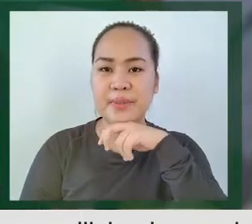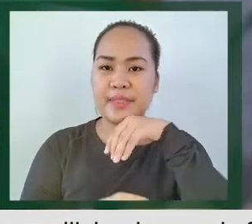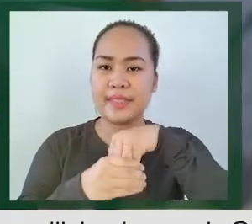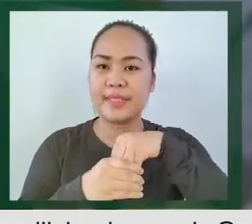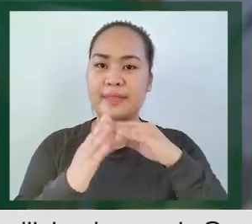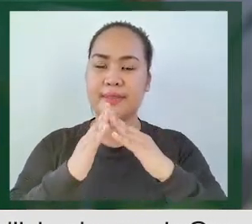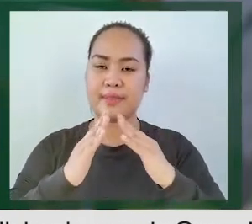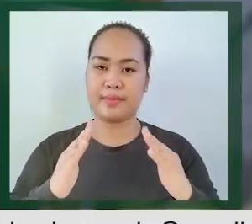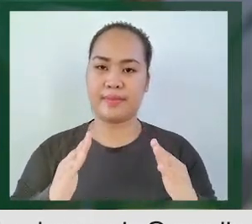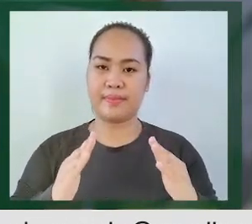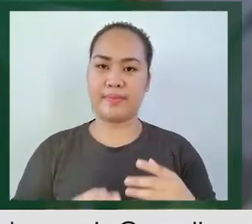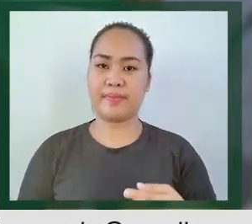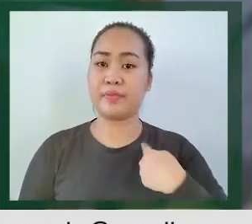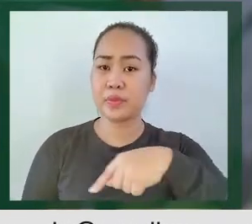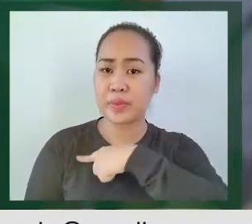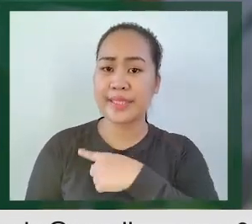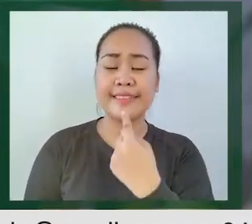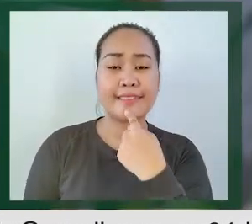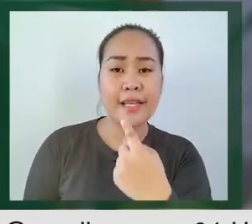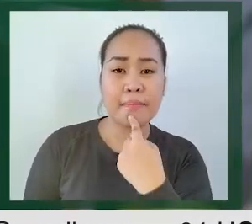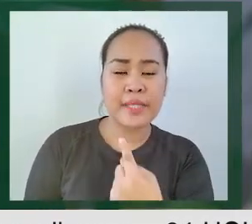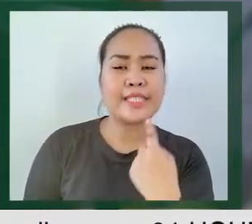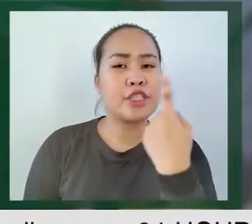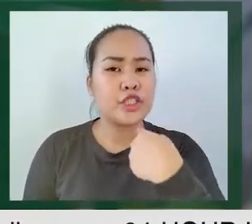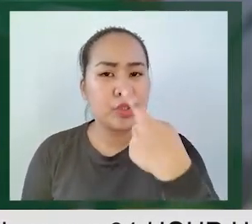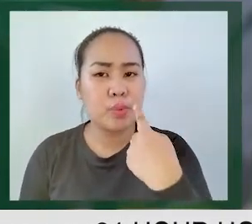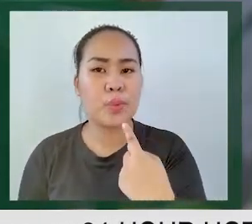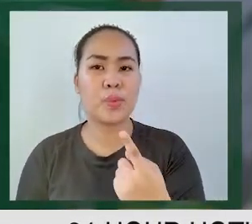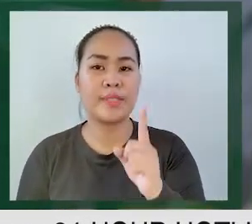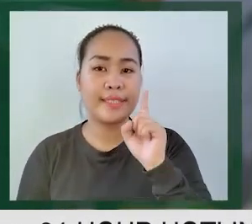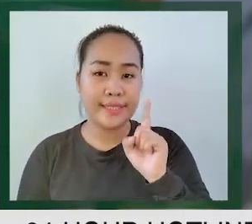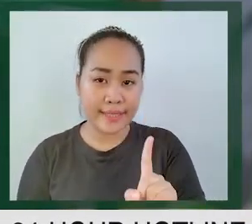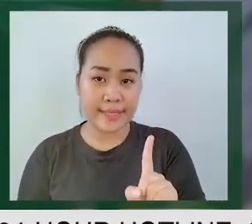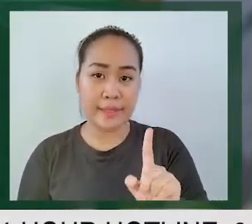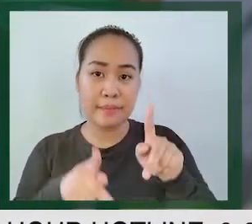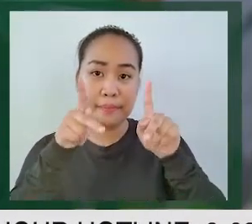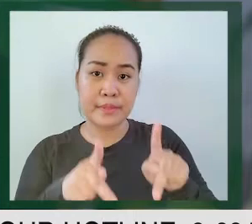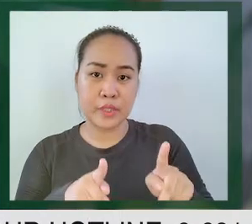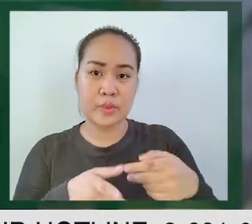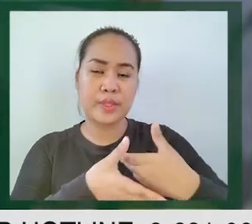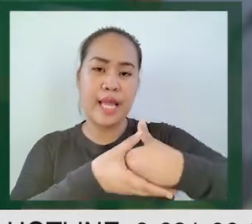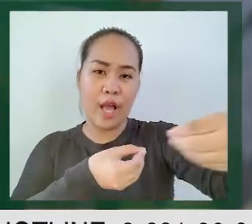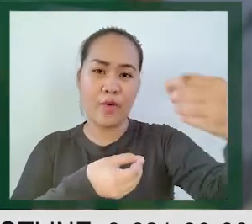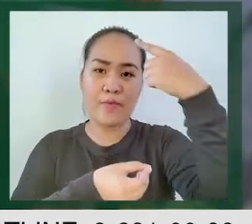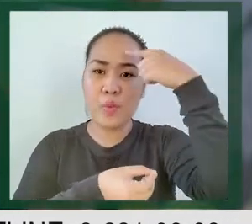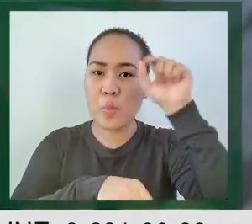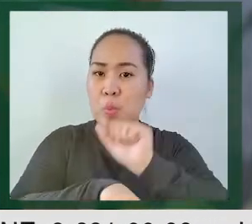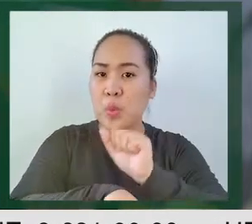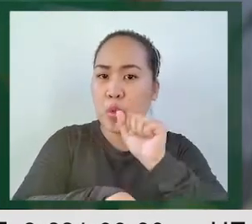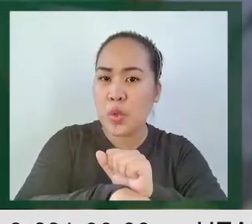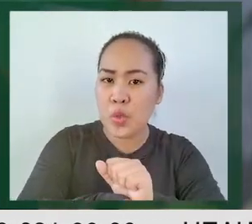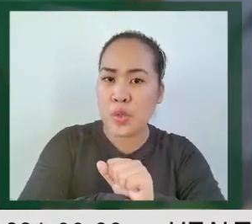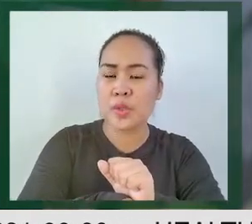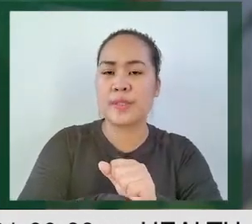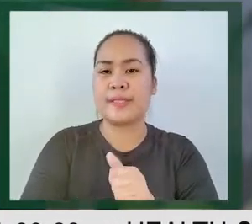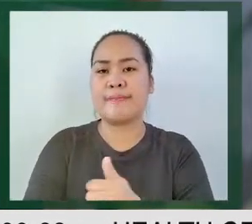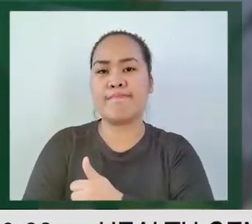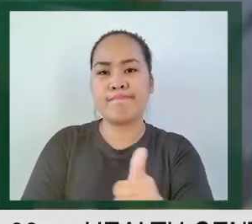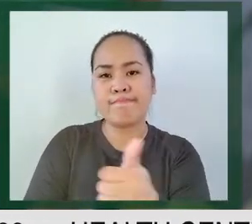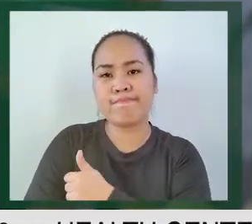magtrabaho, no? Doble ingat po tayo, no? Which brings me dun sa panawagan nga ng DILG, no? Sabi nga ng